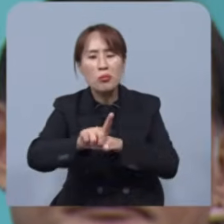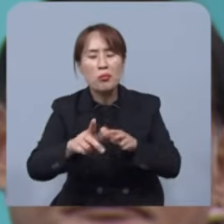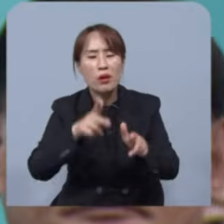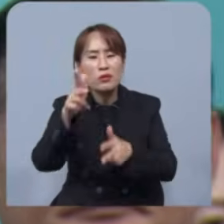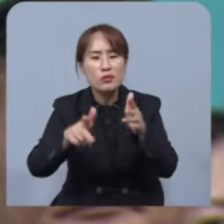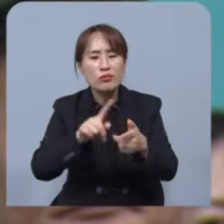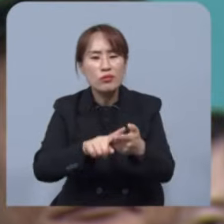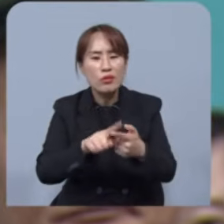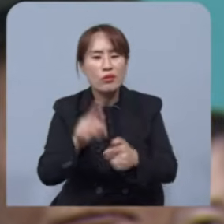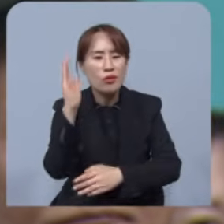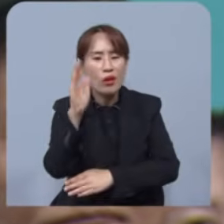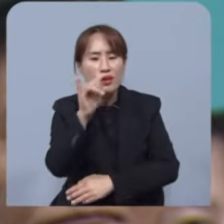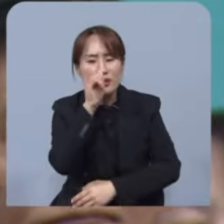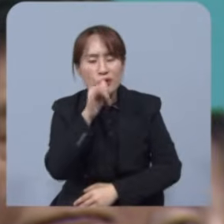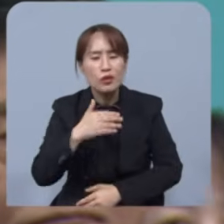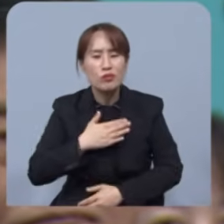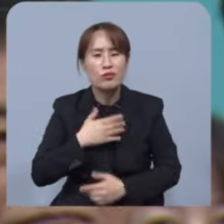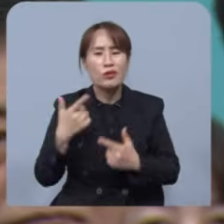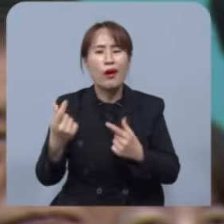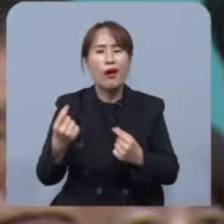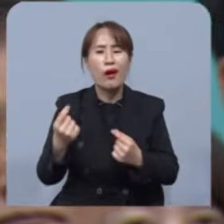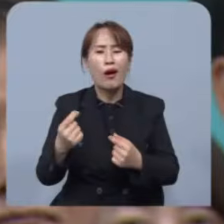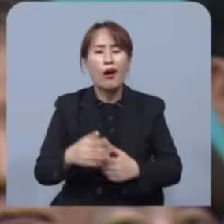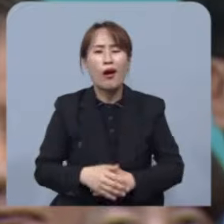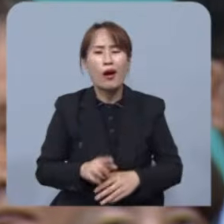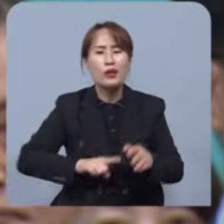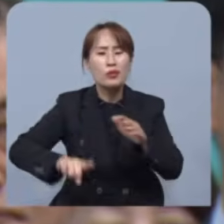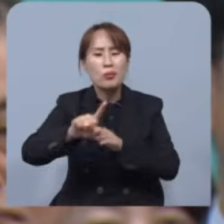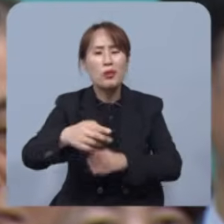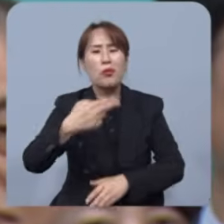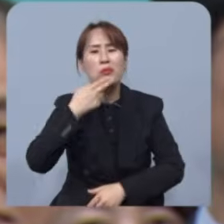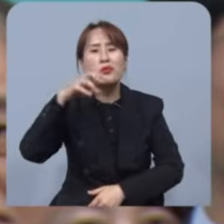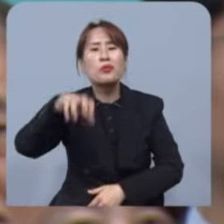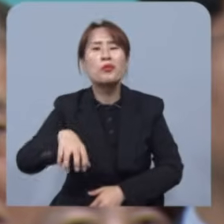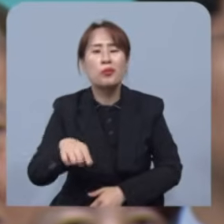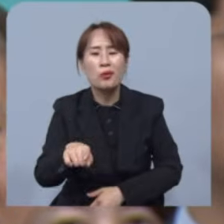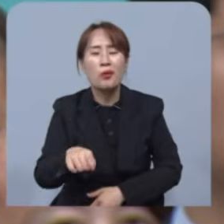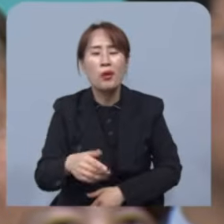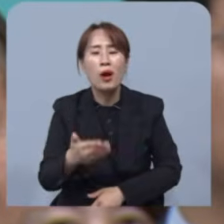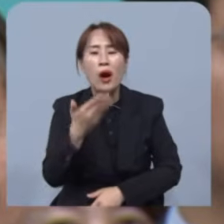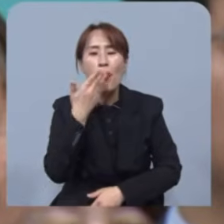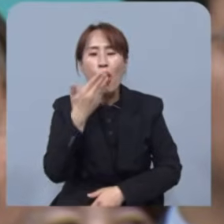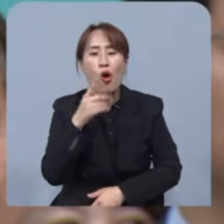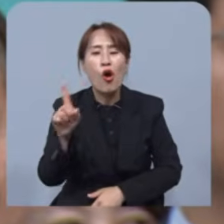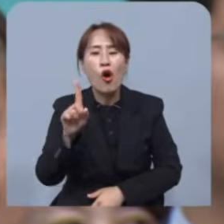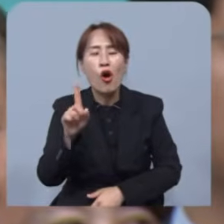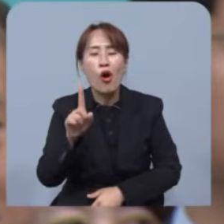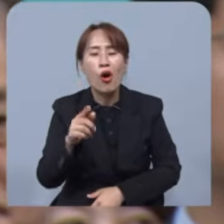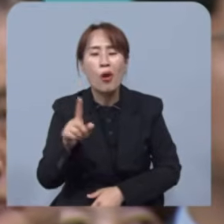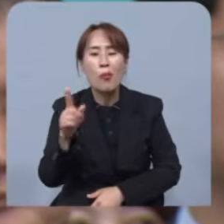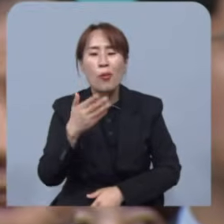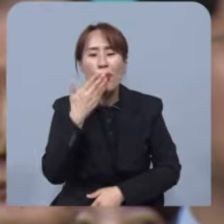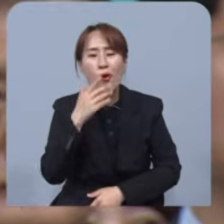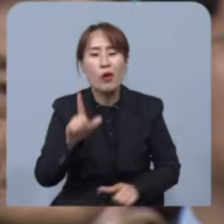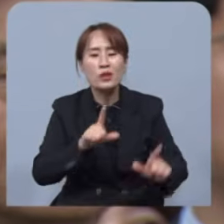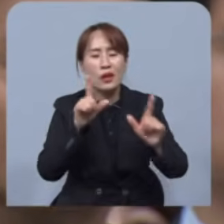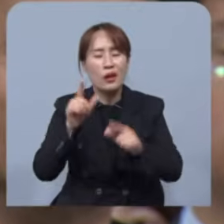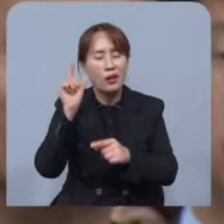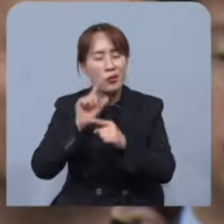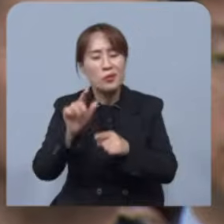이야기가 계속되면 우리 같이 좀 비첨단화되어 있는 지역은 뭐 먹고 사나 이런 고민이 항상